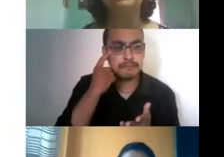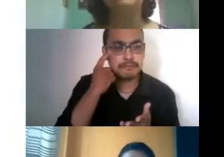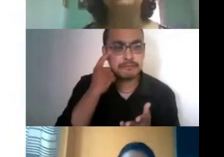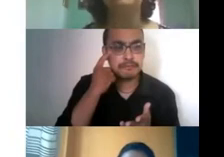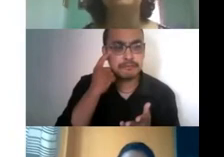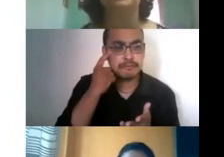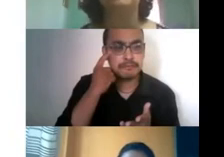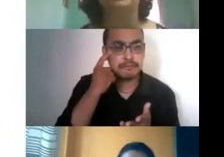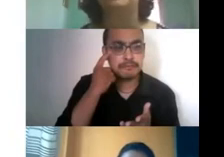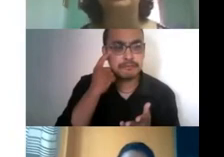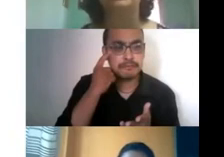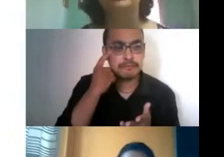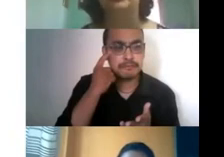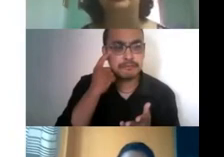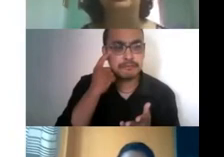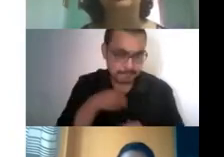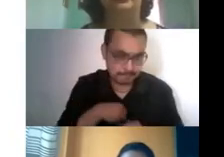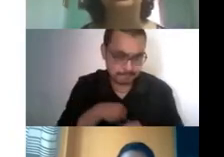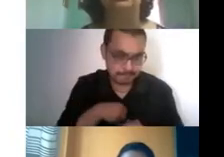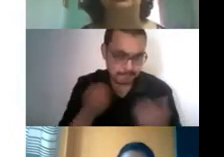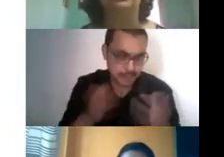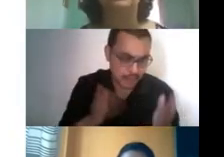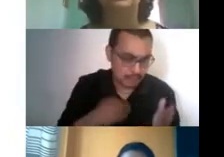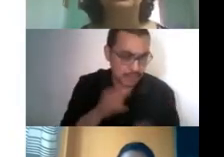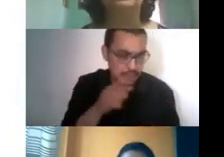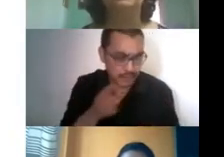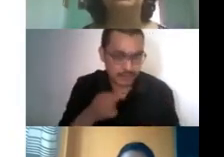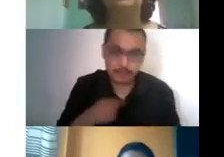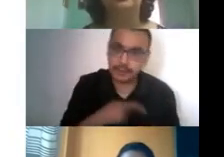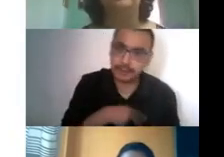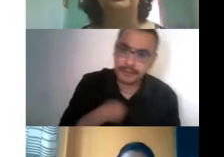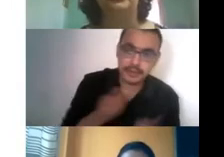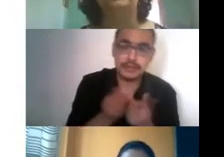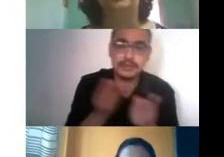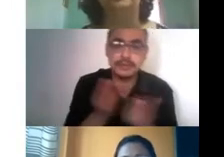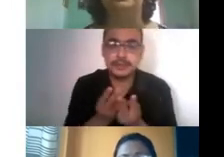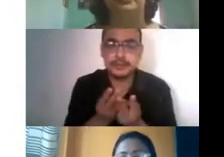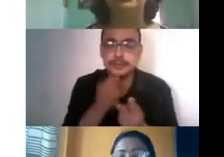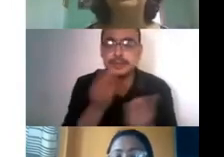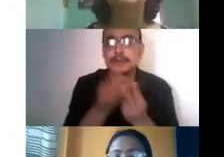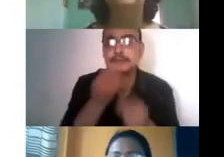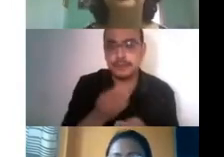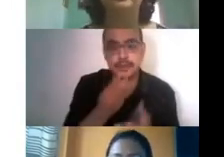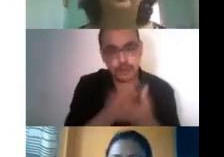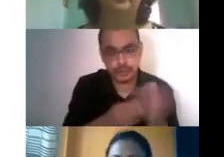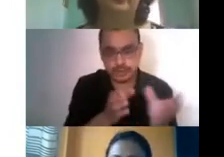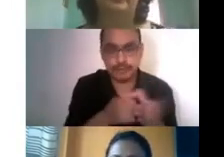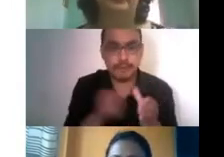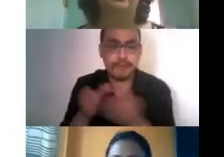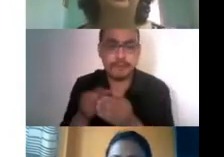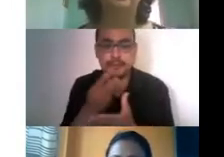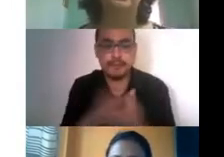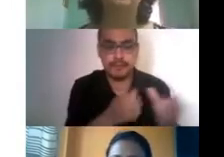एकदमै नगर्नुपर्ने, मैले गरेँ के गरेँ मैले भने जस्तो हुने, अनि त्यसपछि दुवै पक्षलाई पीडक र